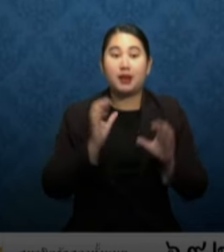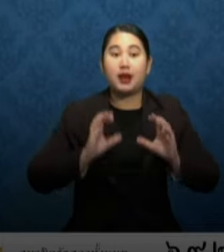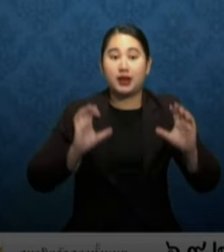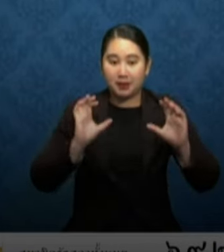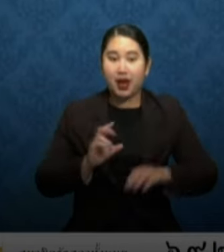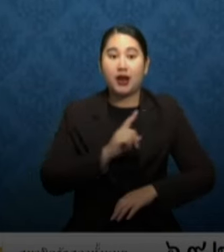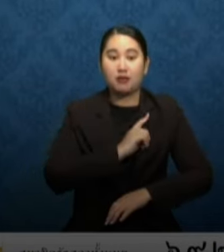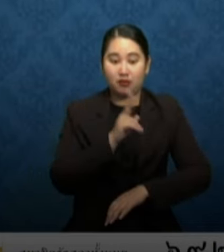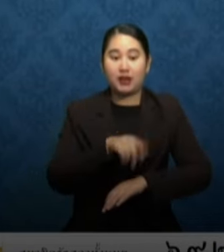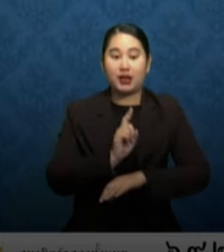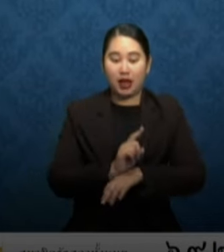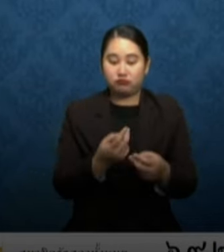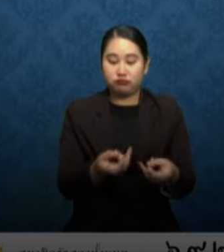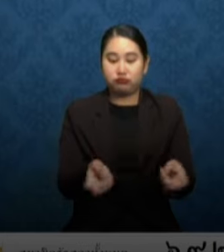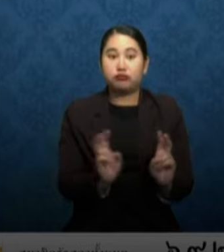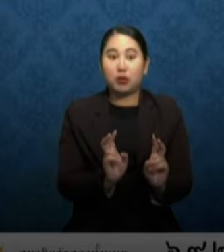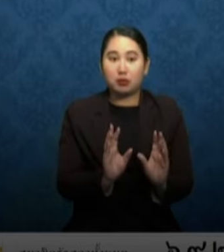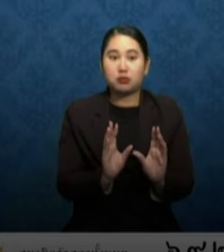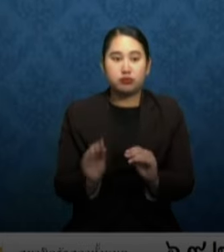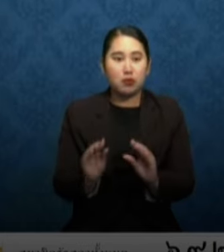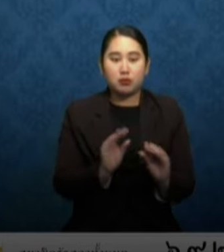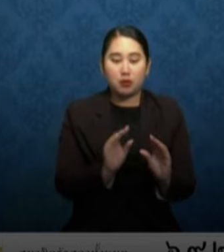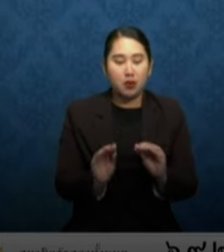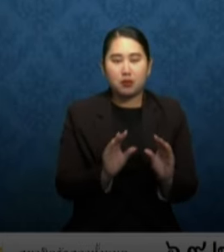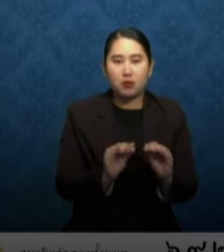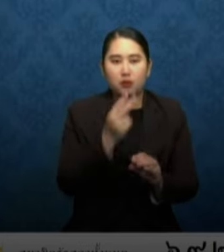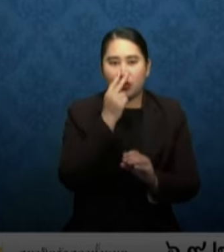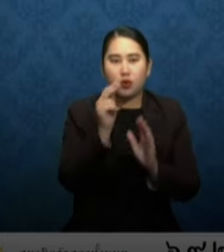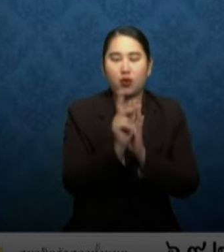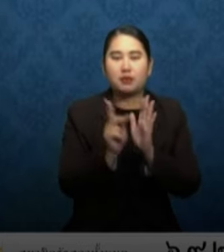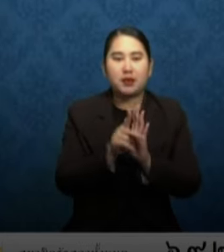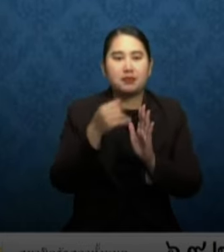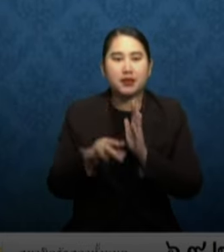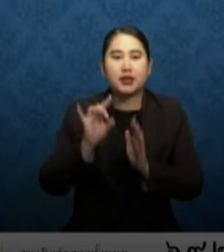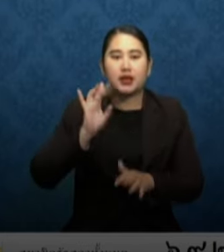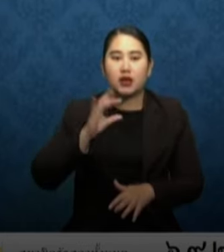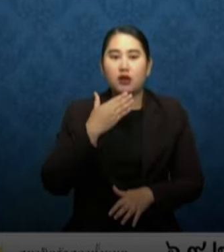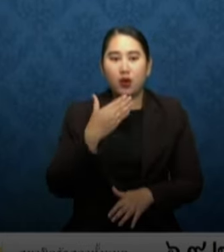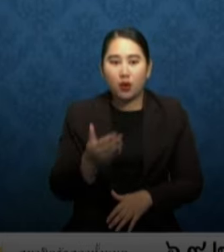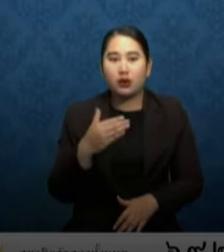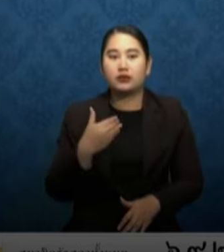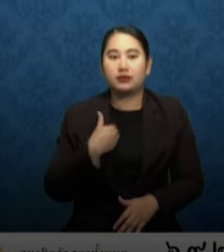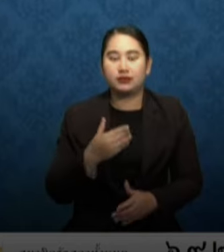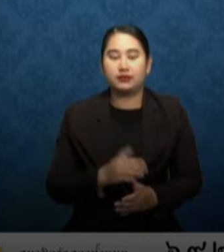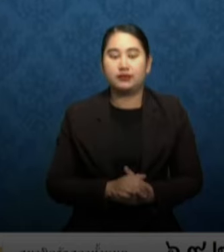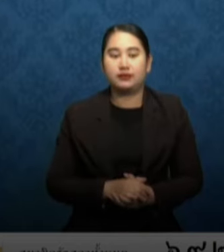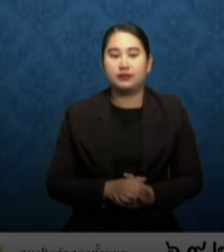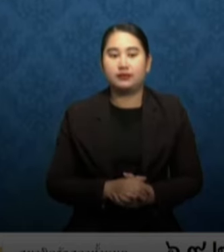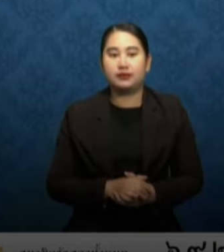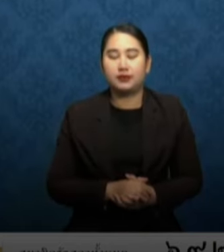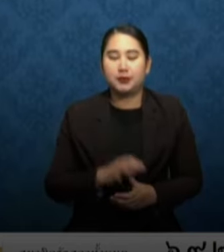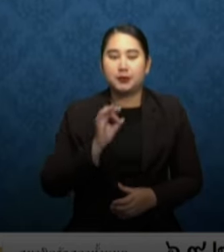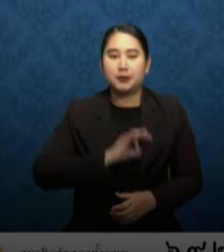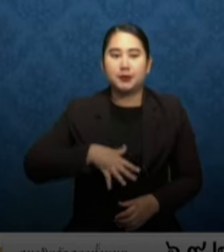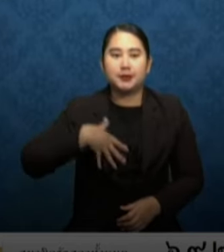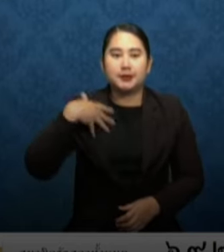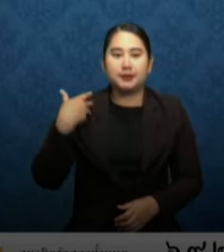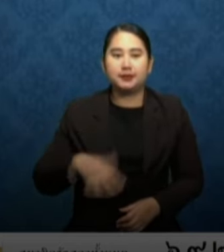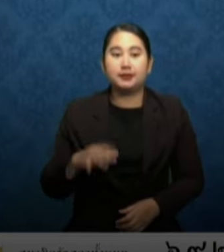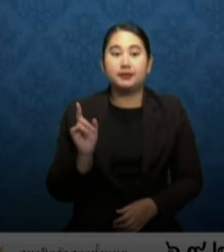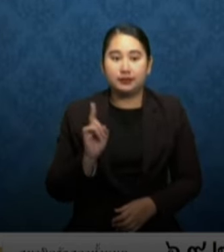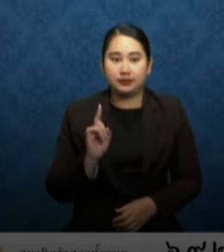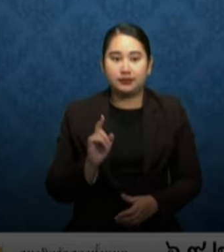หัวโต๊ะรับทราบเรื่องการละเมิดกฎหมายมาตลอดที่น่าหดหู่ใจยิ่งกว่า